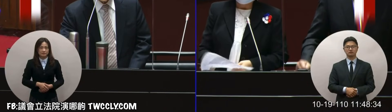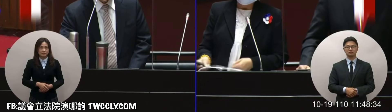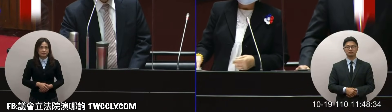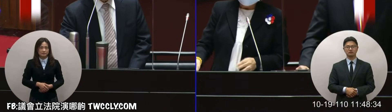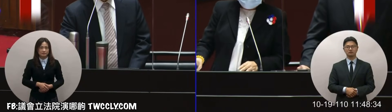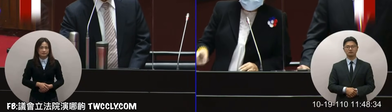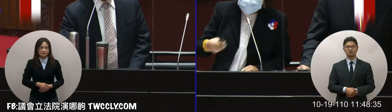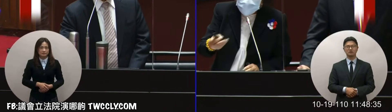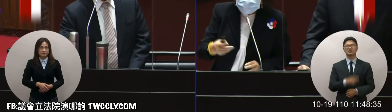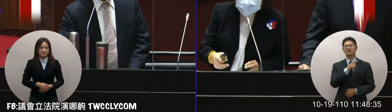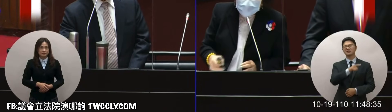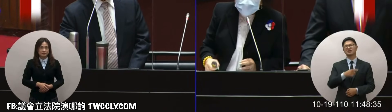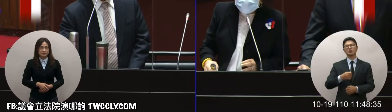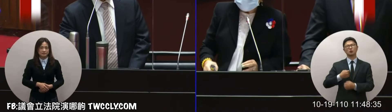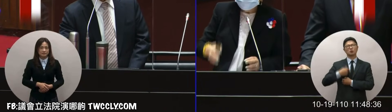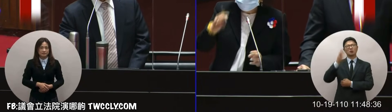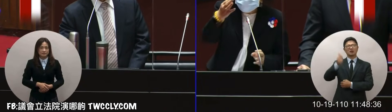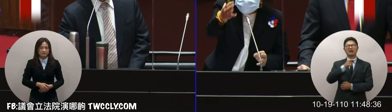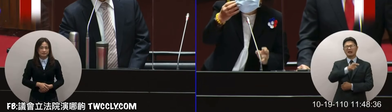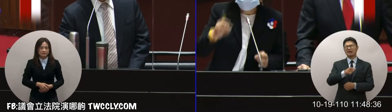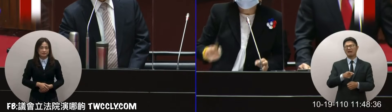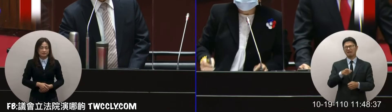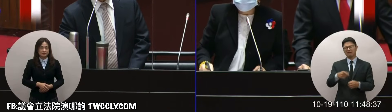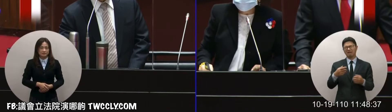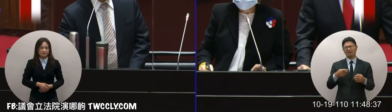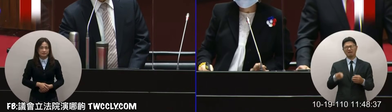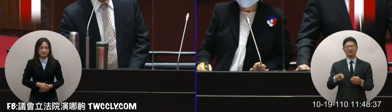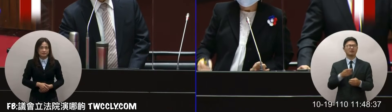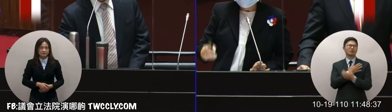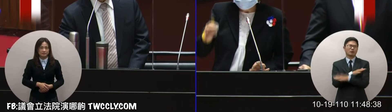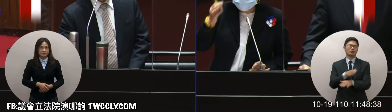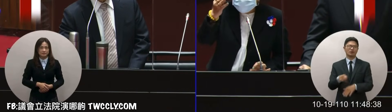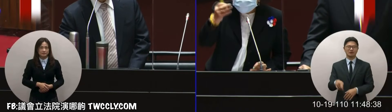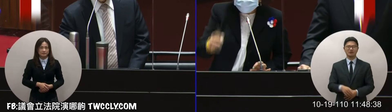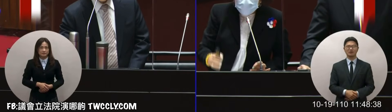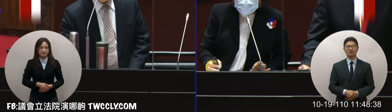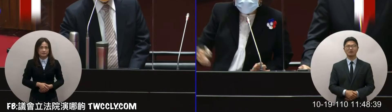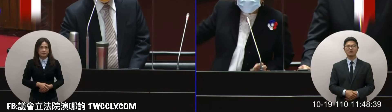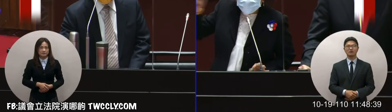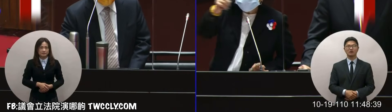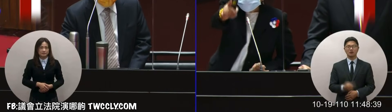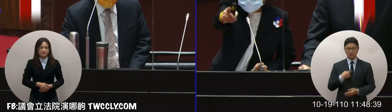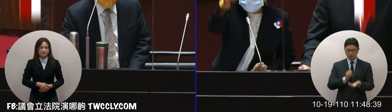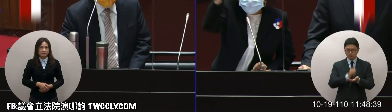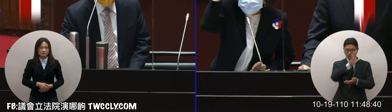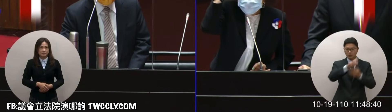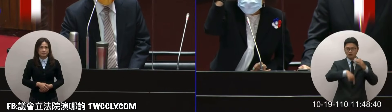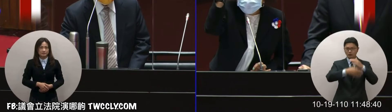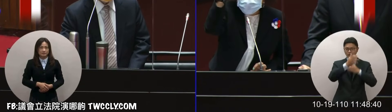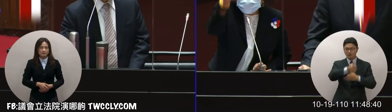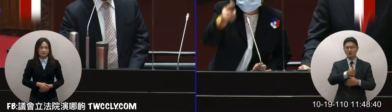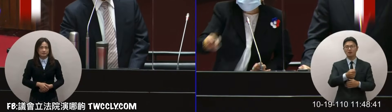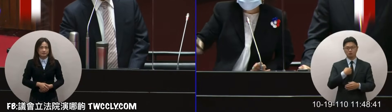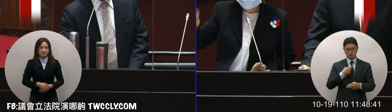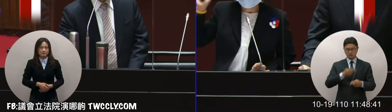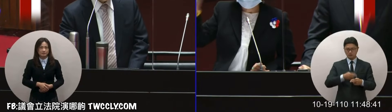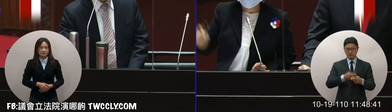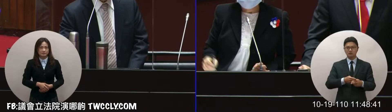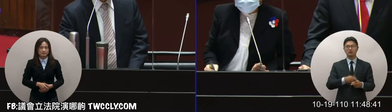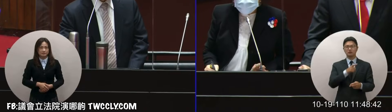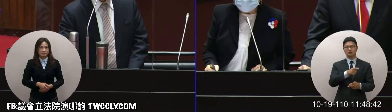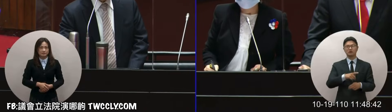的啦。 我把查一下了，所以我在家吼，等于是哈向院长报告，我相信你一定会有决心。